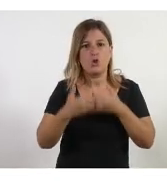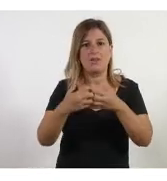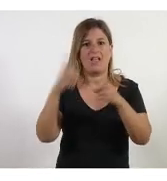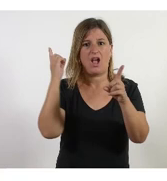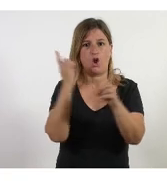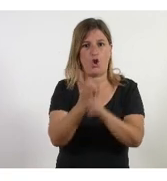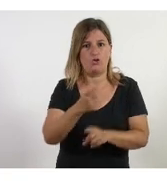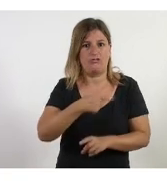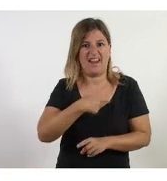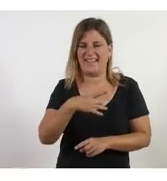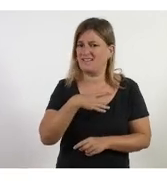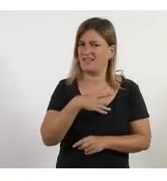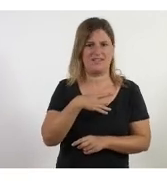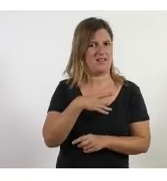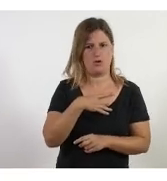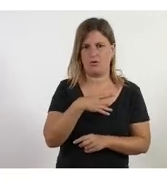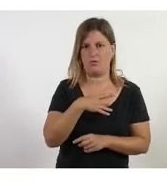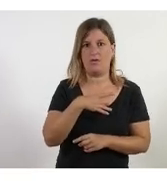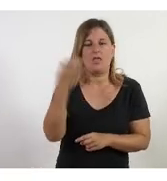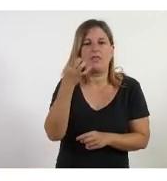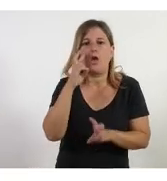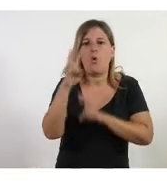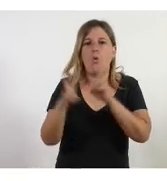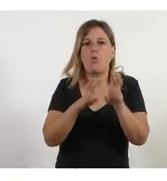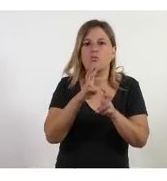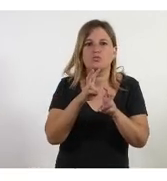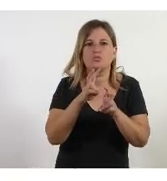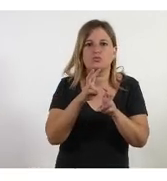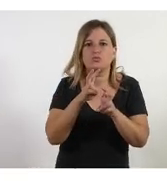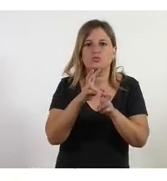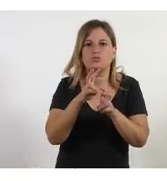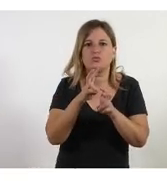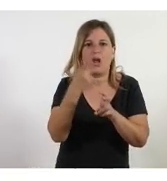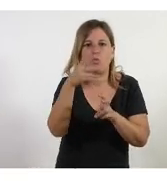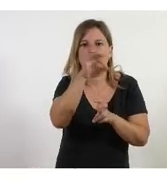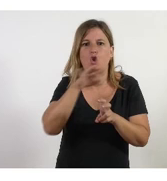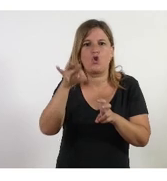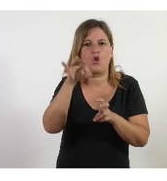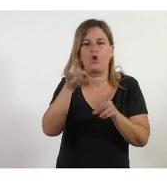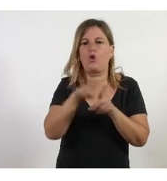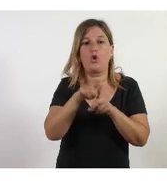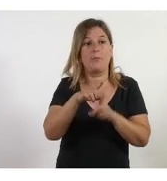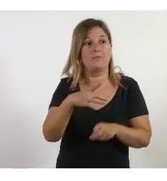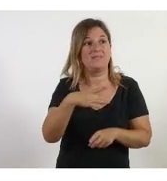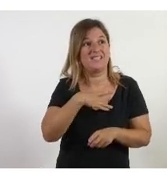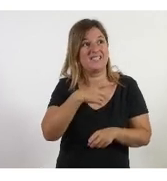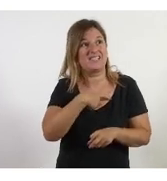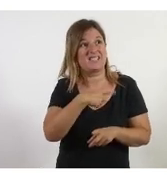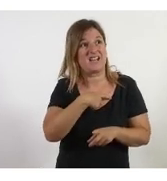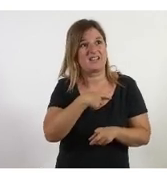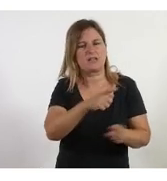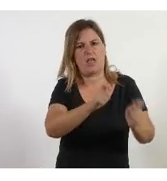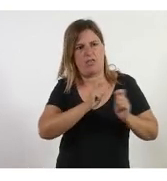sinó trobar-li un lloc i fer que camini al nostre costat perquè ens obri